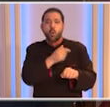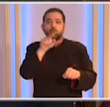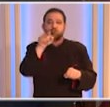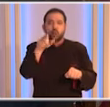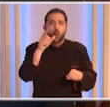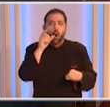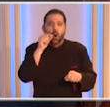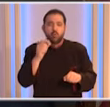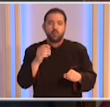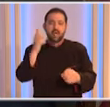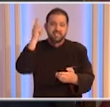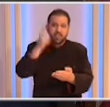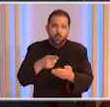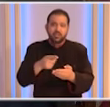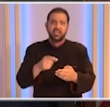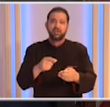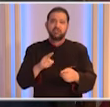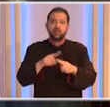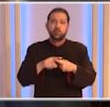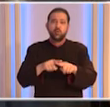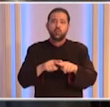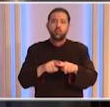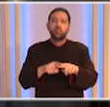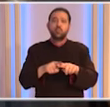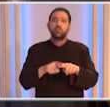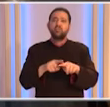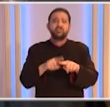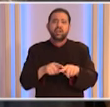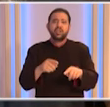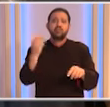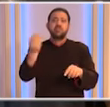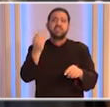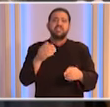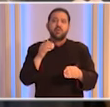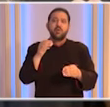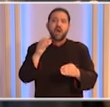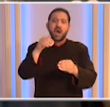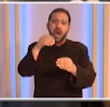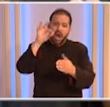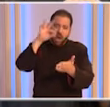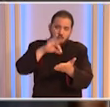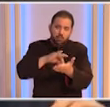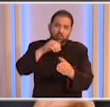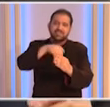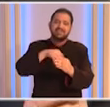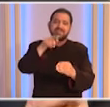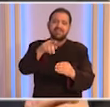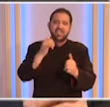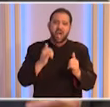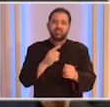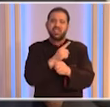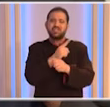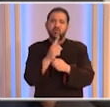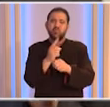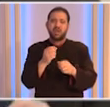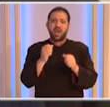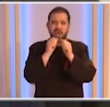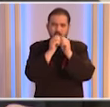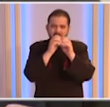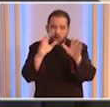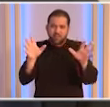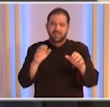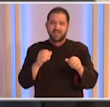hotărăști cu ceea ce Dumnezeu a pus în tine, să zic eu, această lucrare extraordinară a